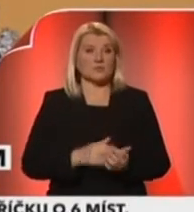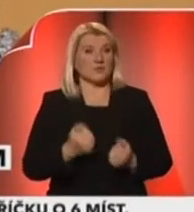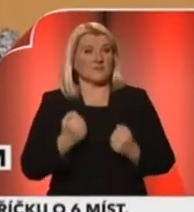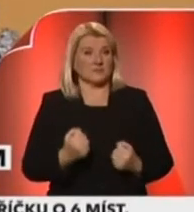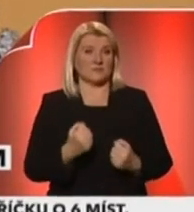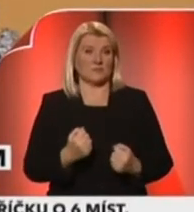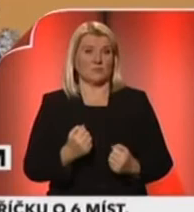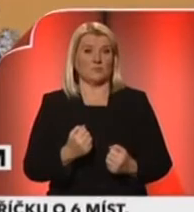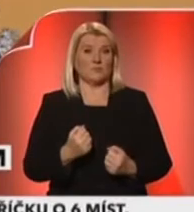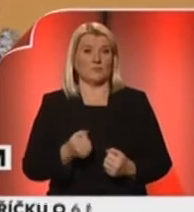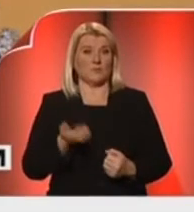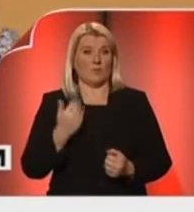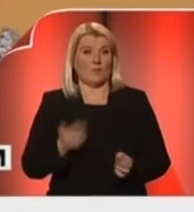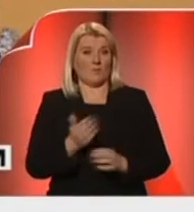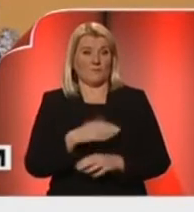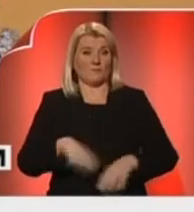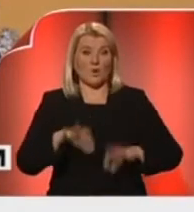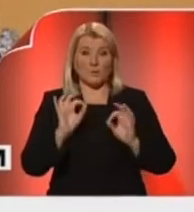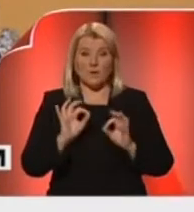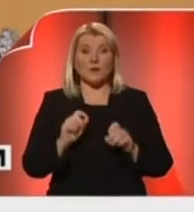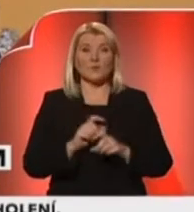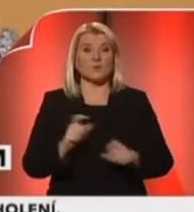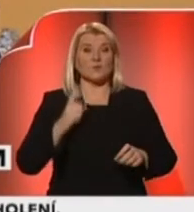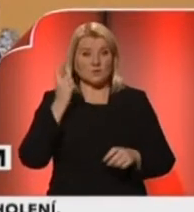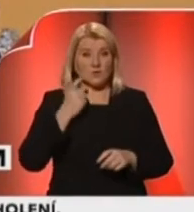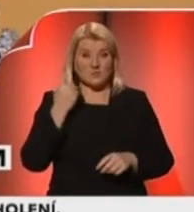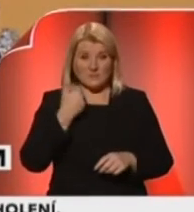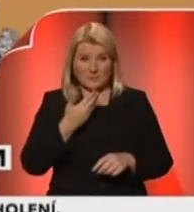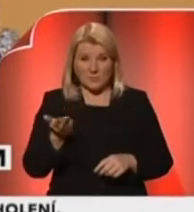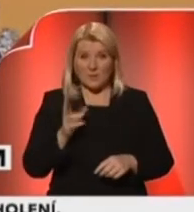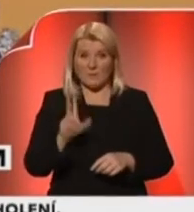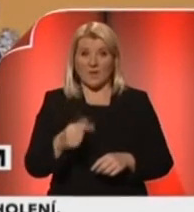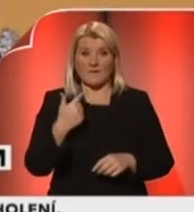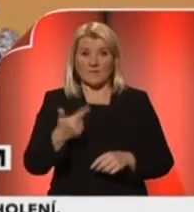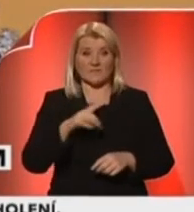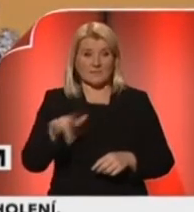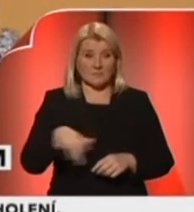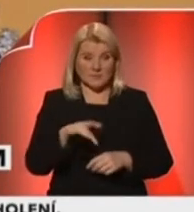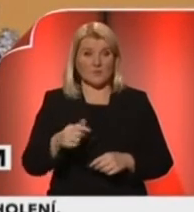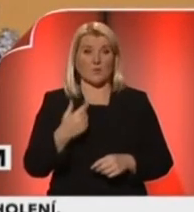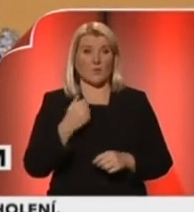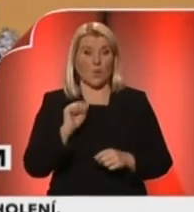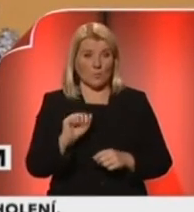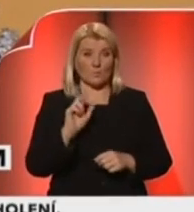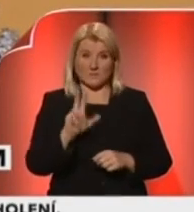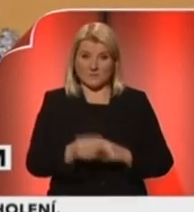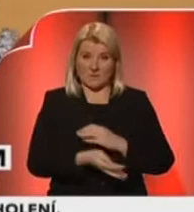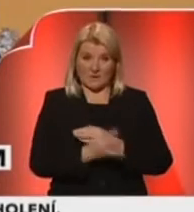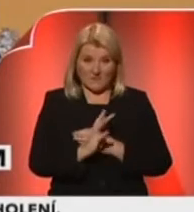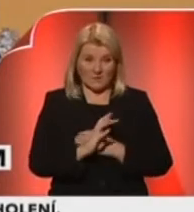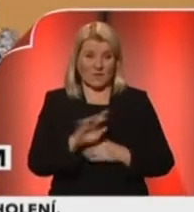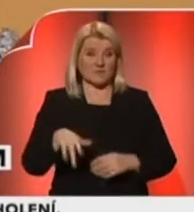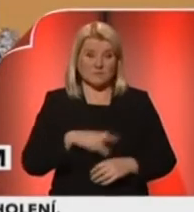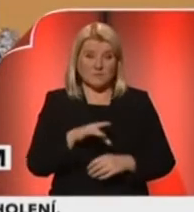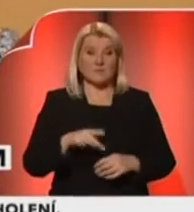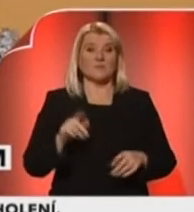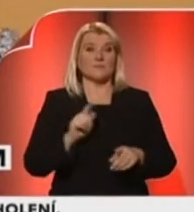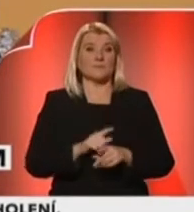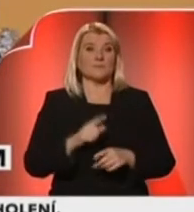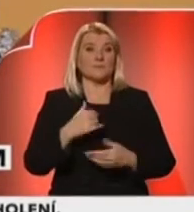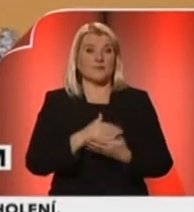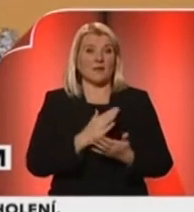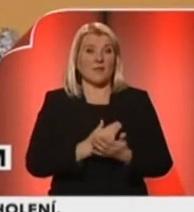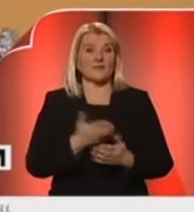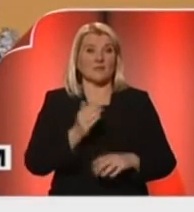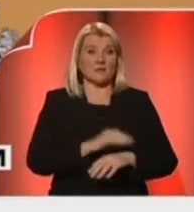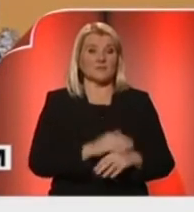která tady po volbách byla, protože sociální demokraté mají 20 mandátů, komunisté mají 19 mandátů a dělení v radě